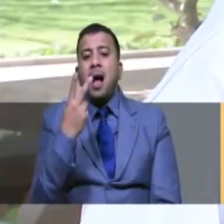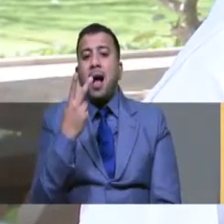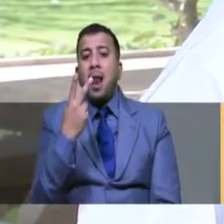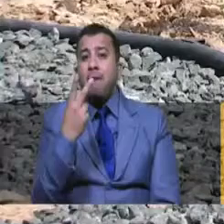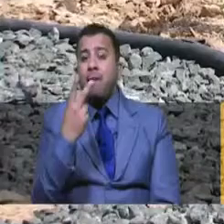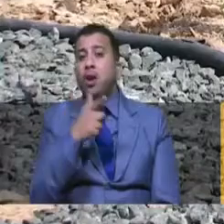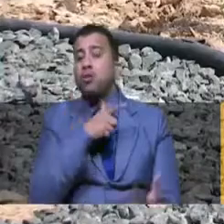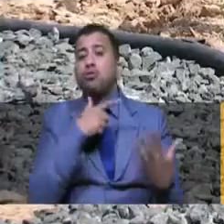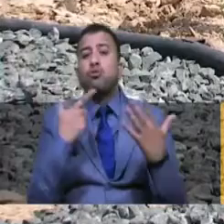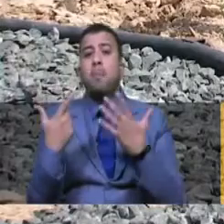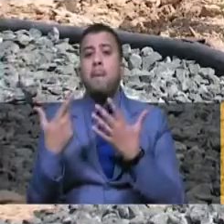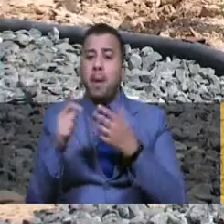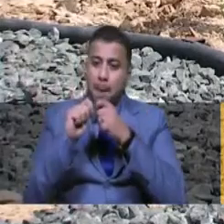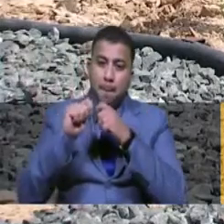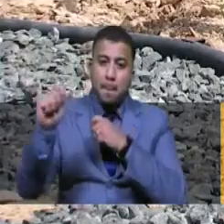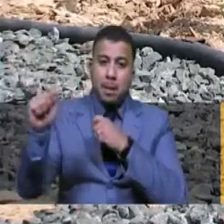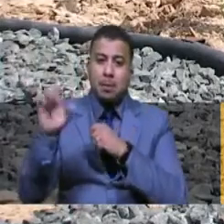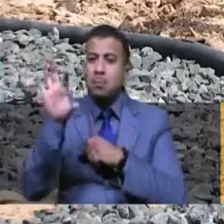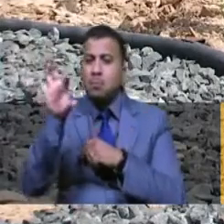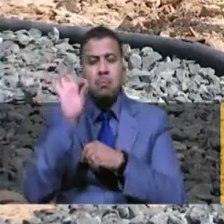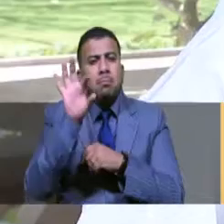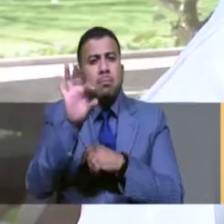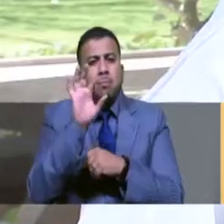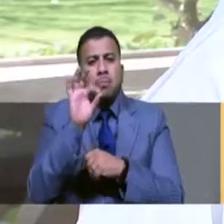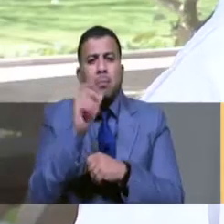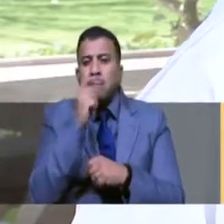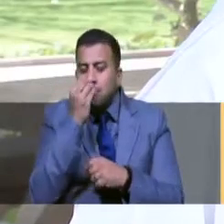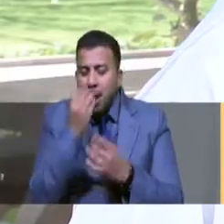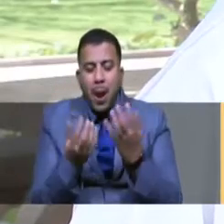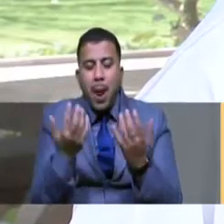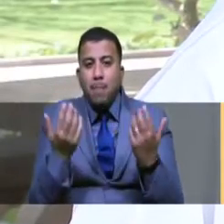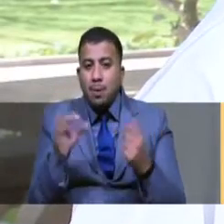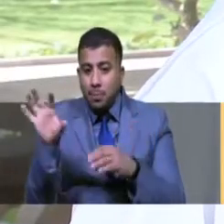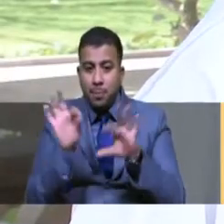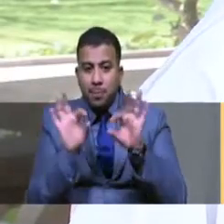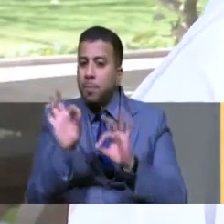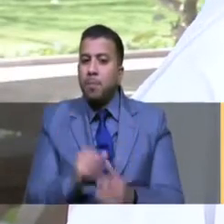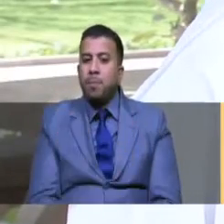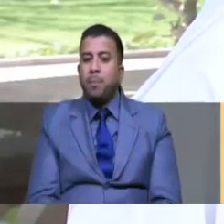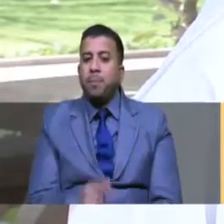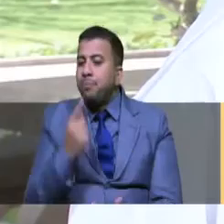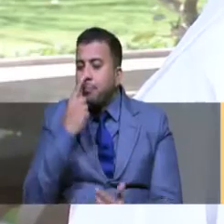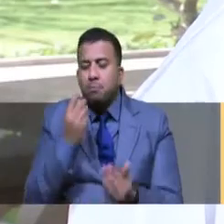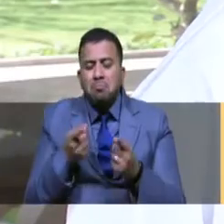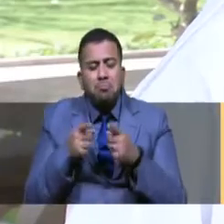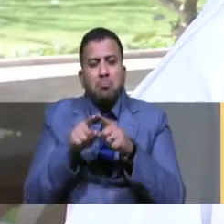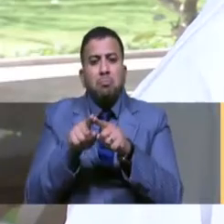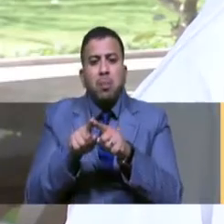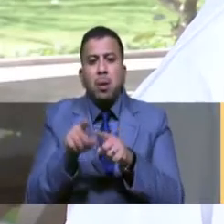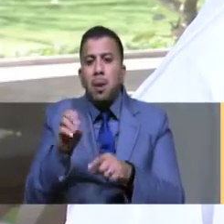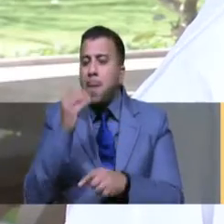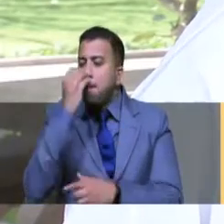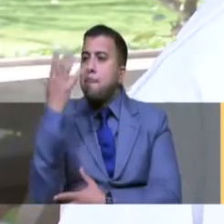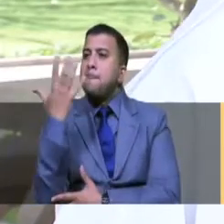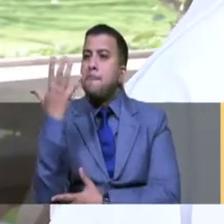2700 متر. تم اختيار عدد من النباتات اللي هي طبعا تتاقلم مع الظروف